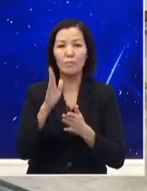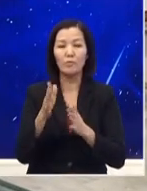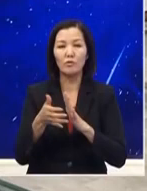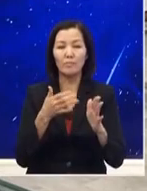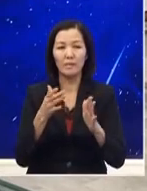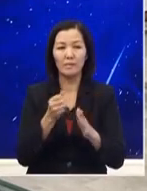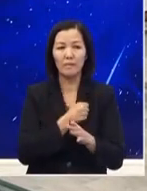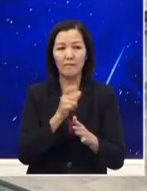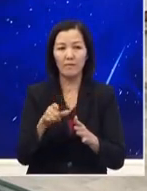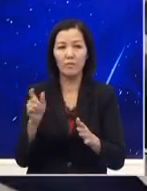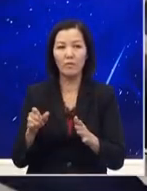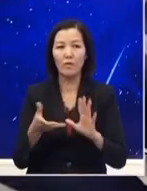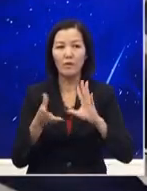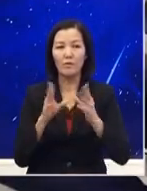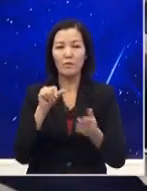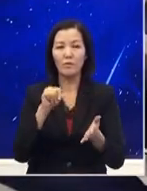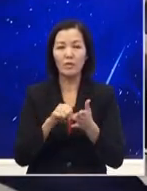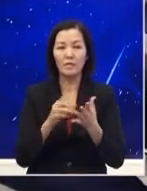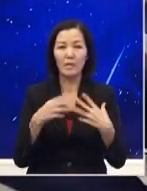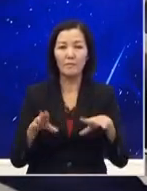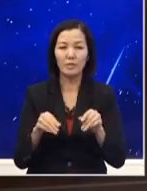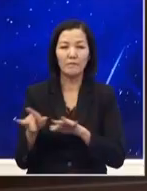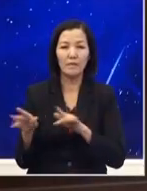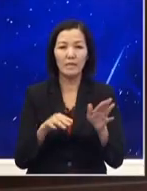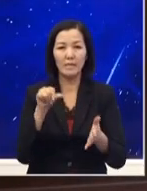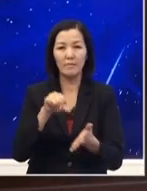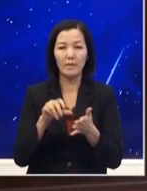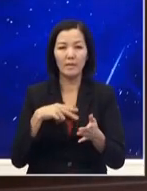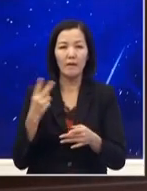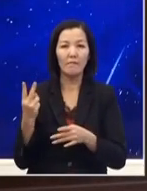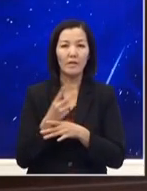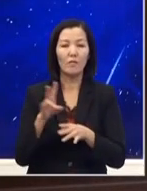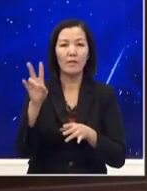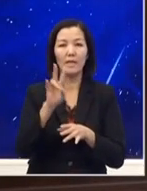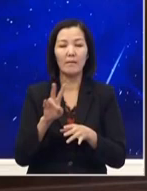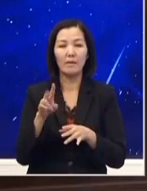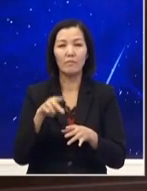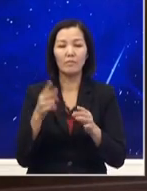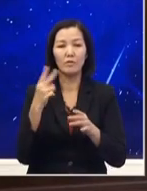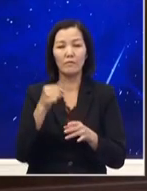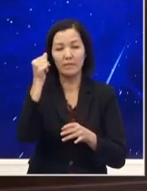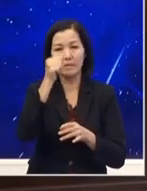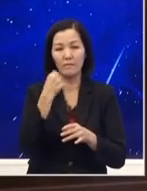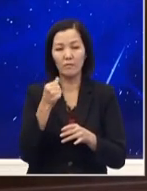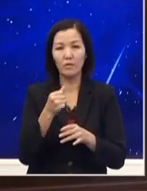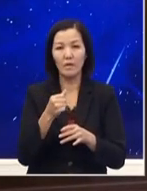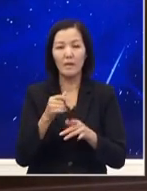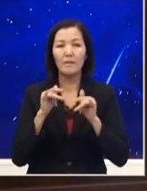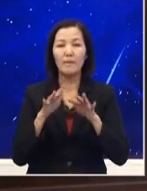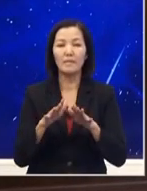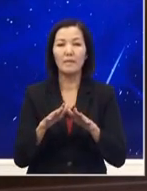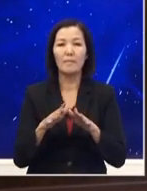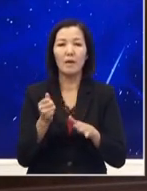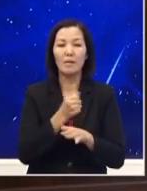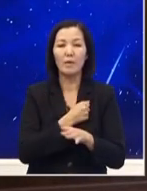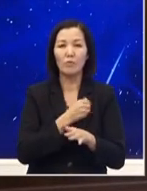призывников. Участие в мониторинге приняли и общественные деятели. 2 ноября 2020 года в Департаменте по делам обороны